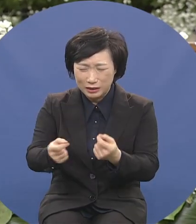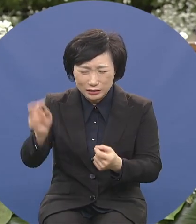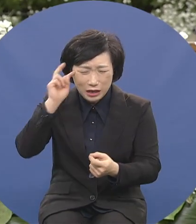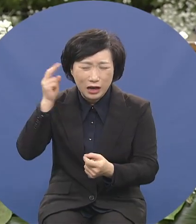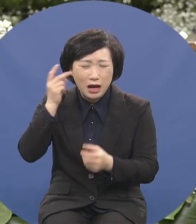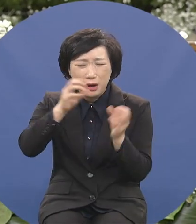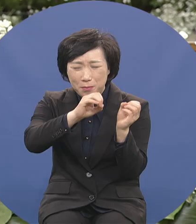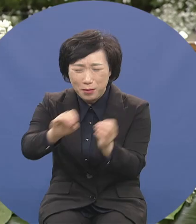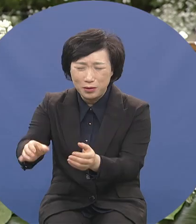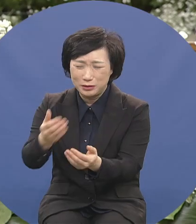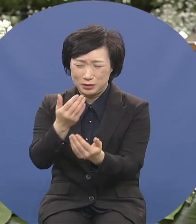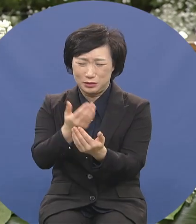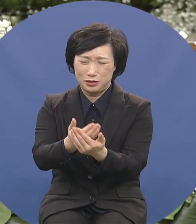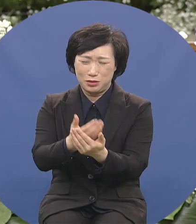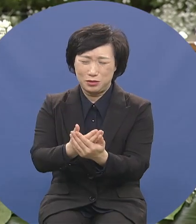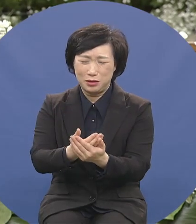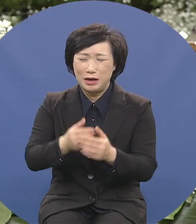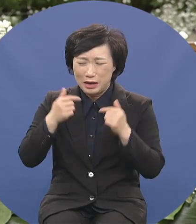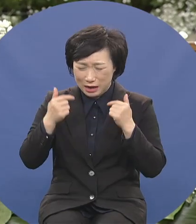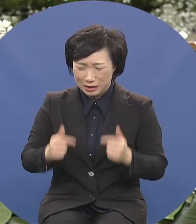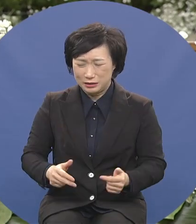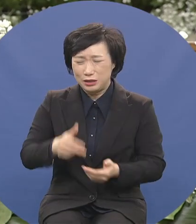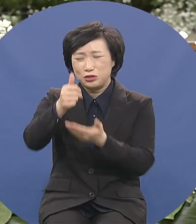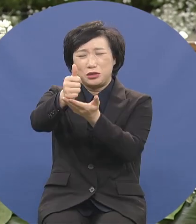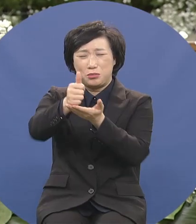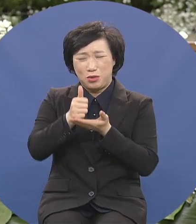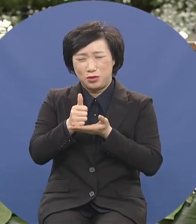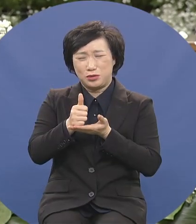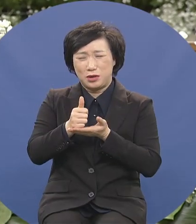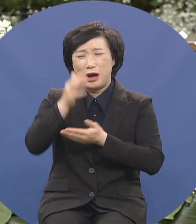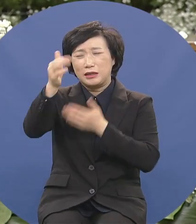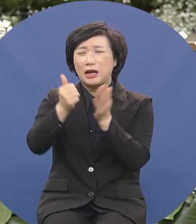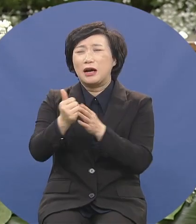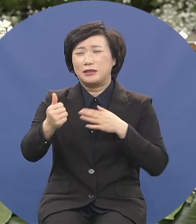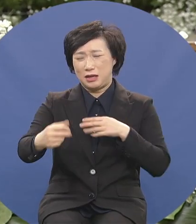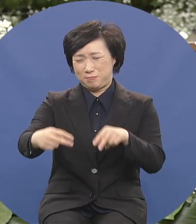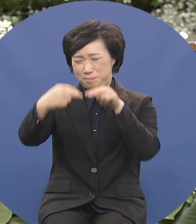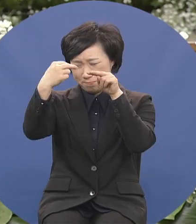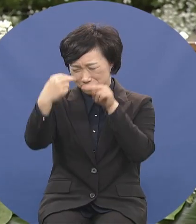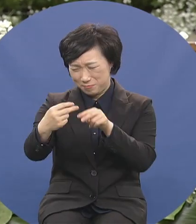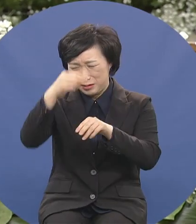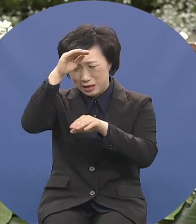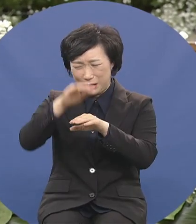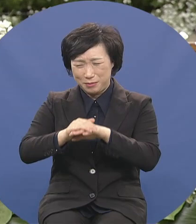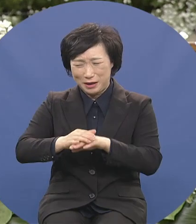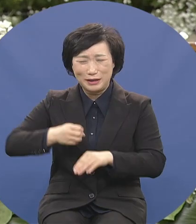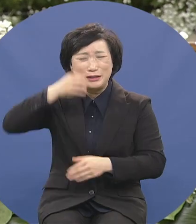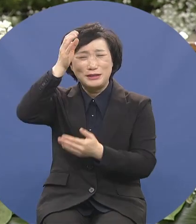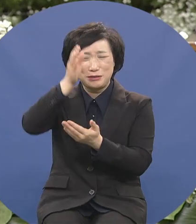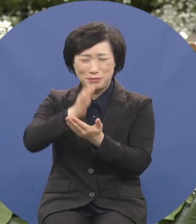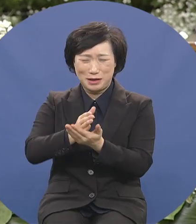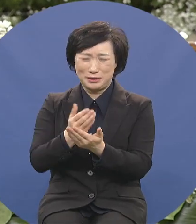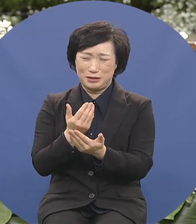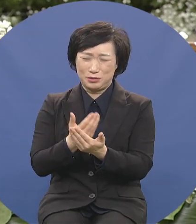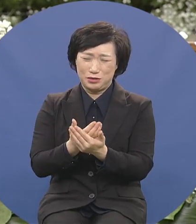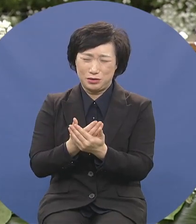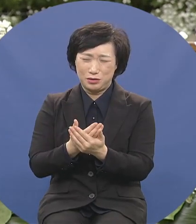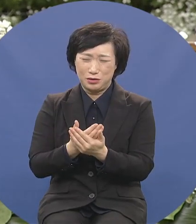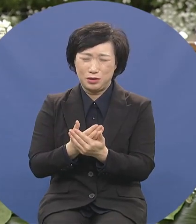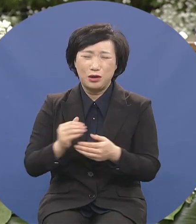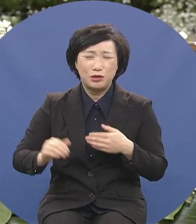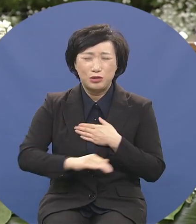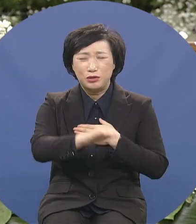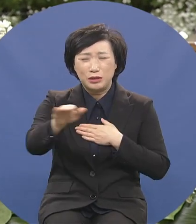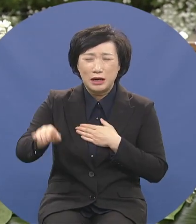버리게 도와주시옵시고 항상 주님 모시고 대면 예배 드린다는 사실을 잊지 말게 하옵소서. 우리가